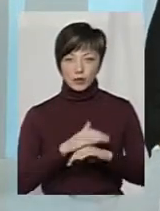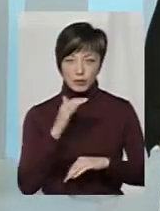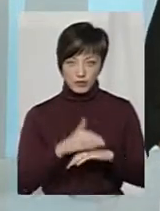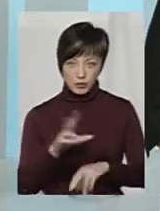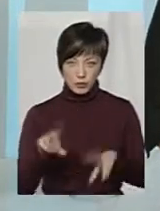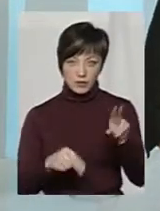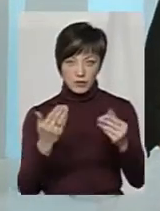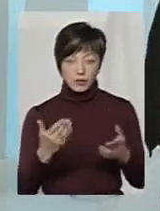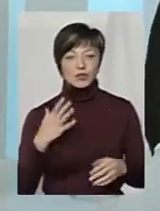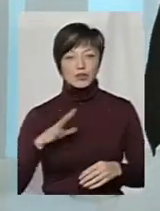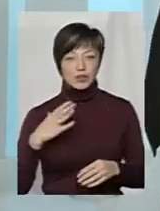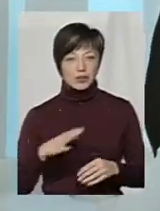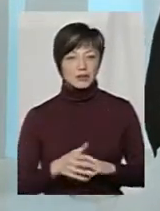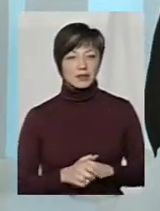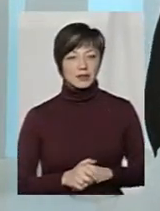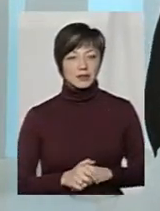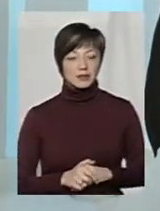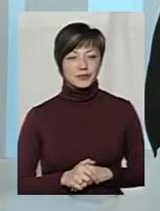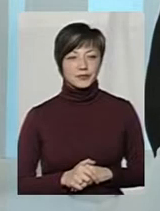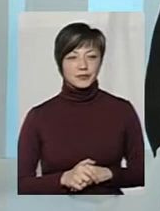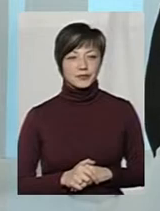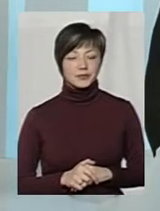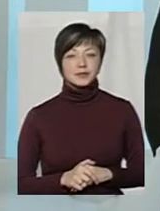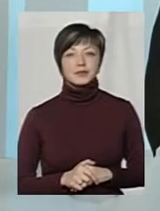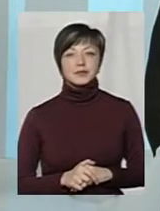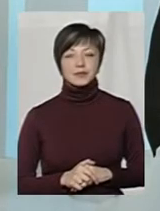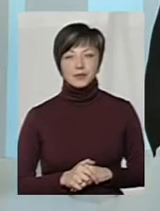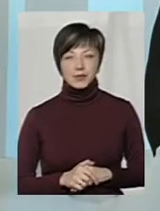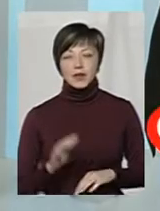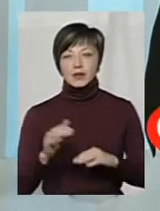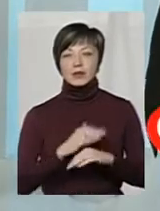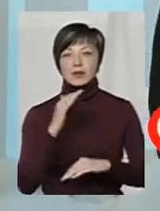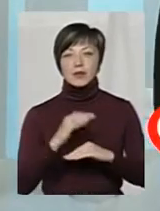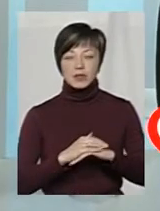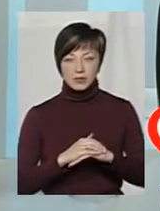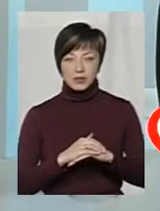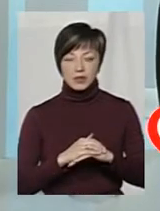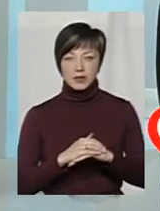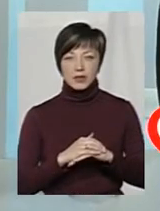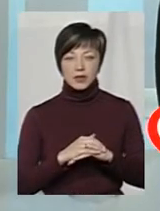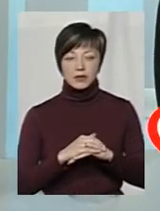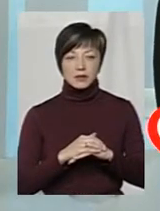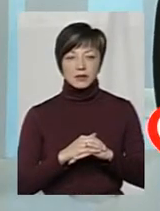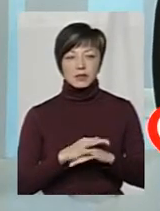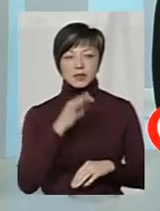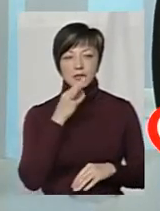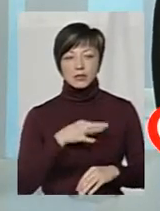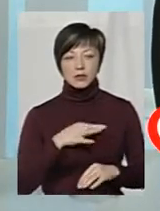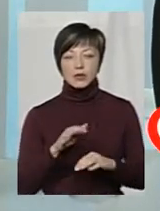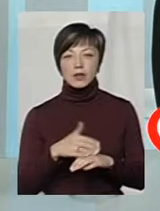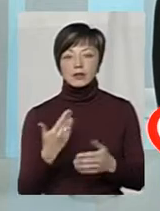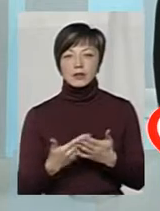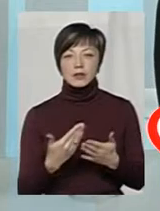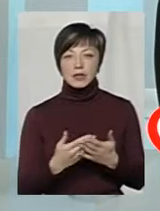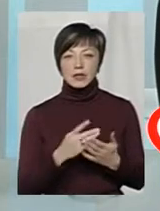вечір. Сподіваюсь, ви нас дочекалися. Алло, так, доброго вечора. Скажіть, будь ласка, здається,